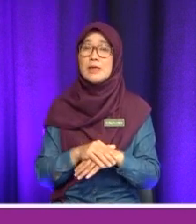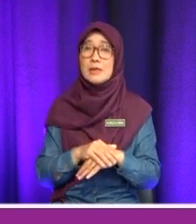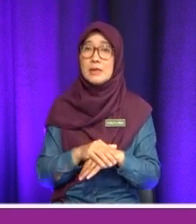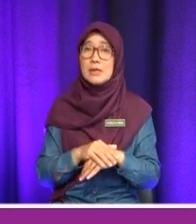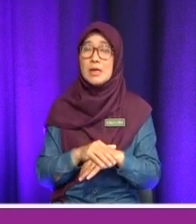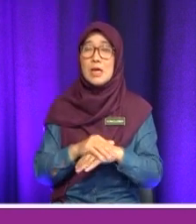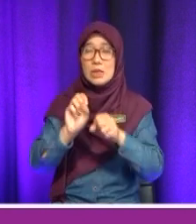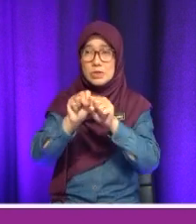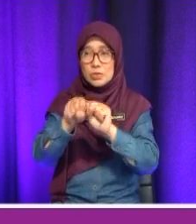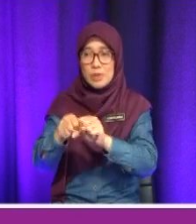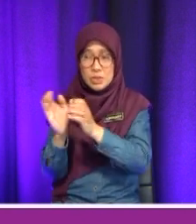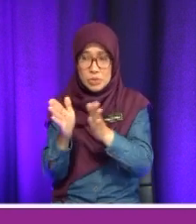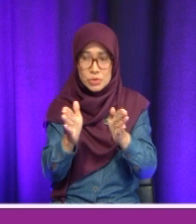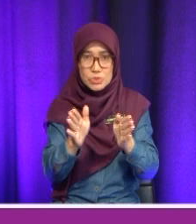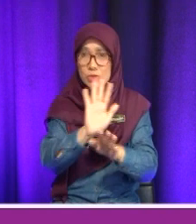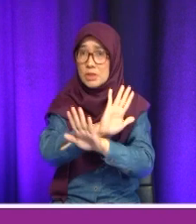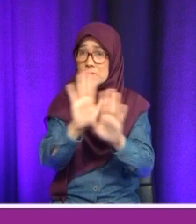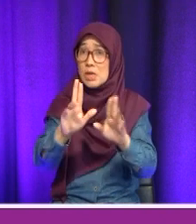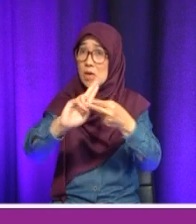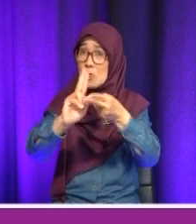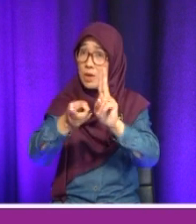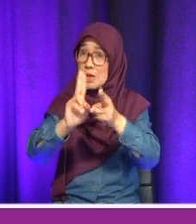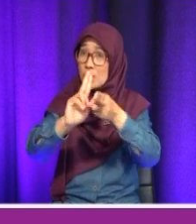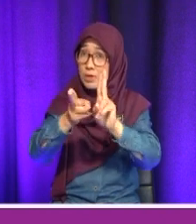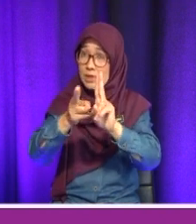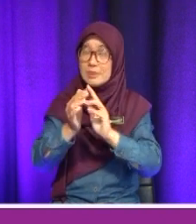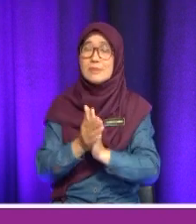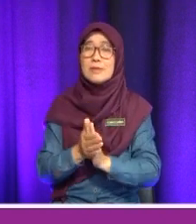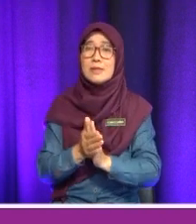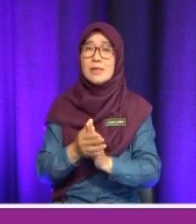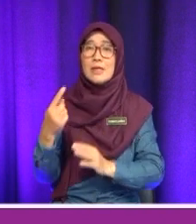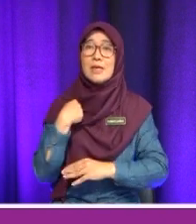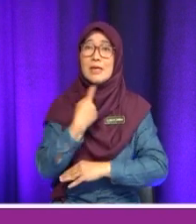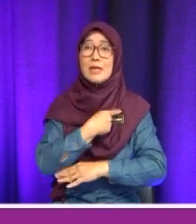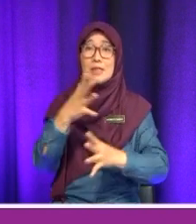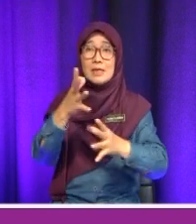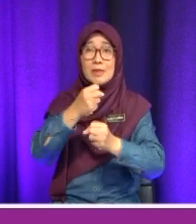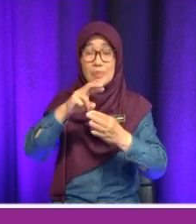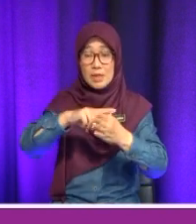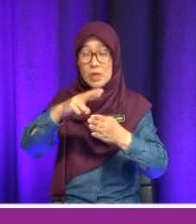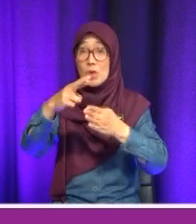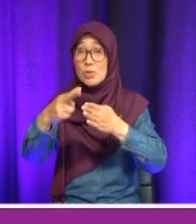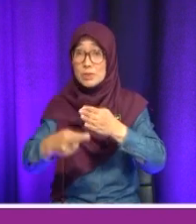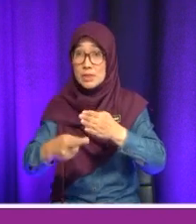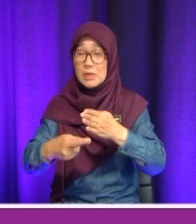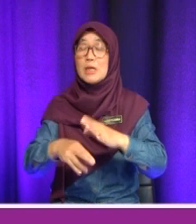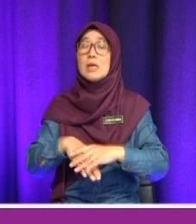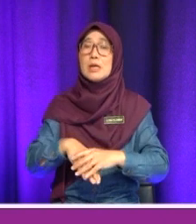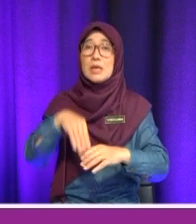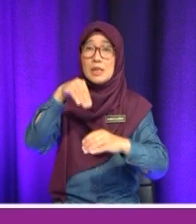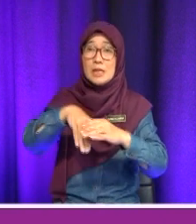berulang empat kali Oke jadi di situ kita akan dapat rumus bagi pilih atur in object dalam bulatan